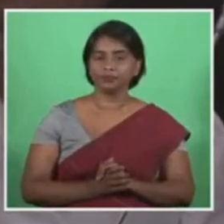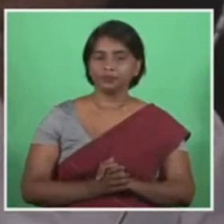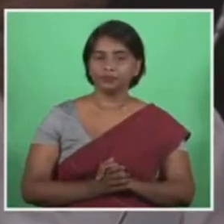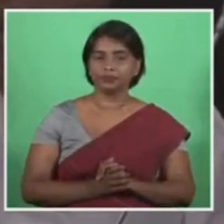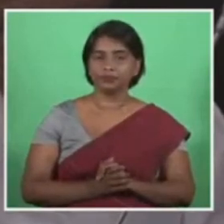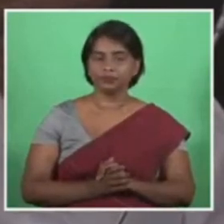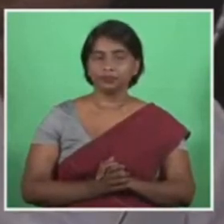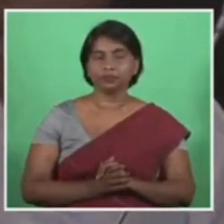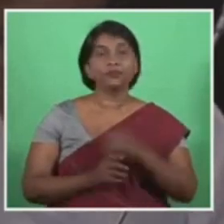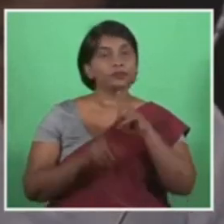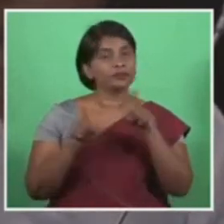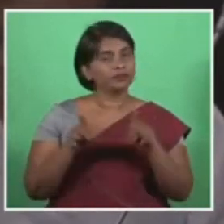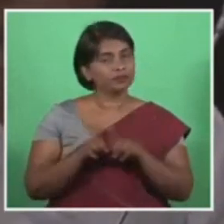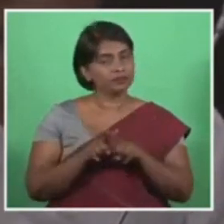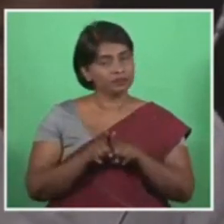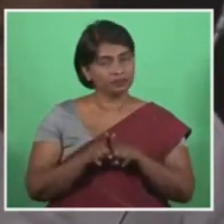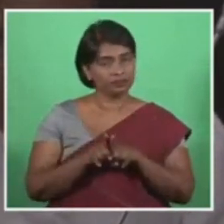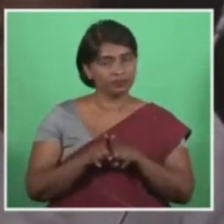ඒ වගේම